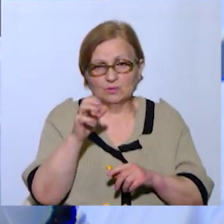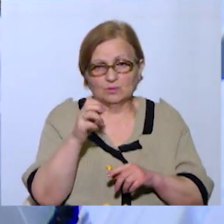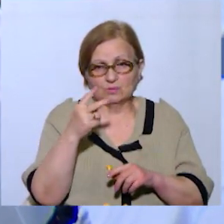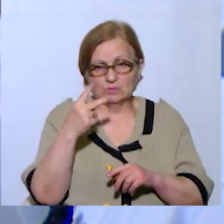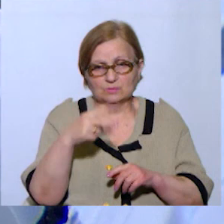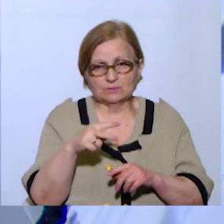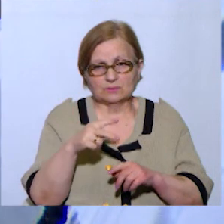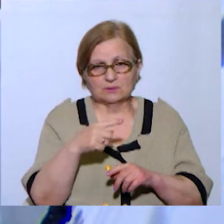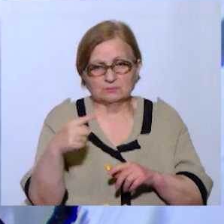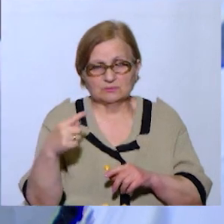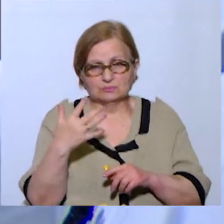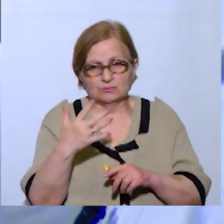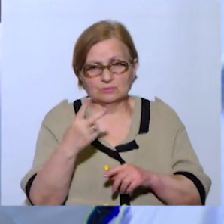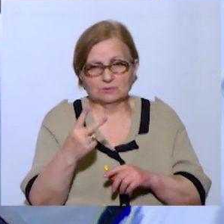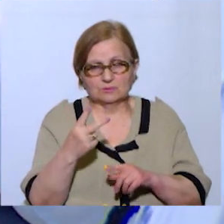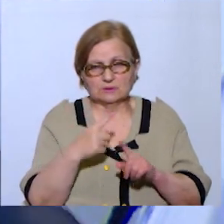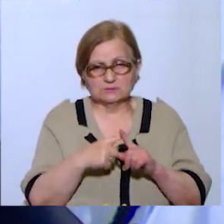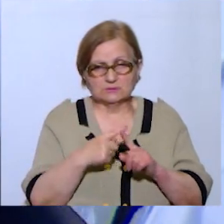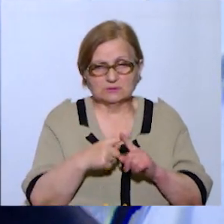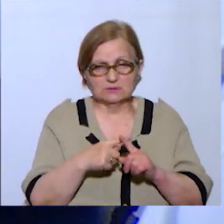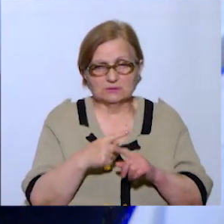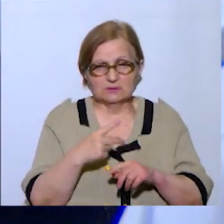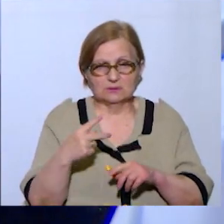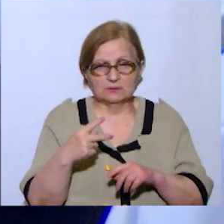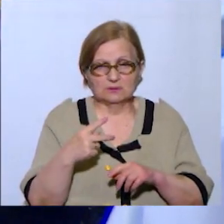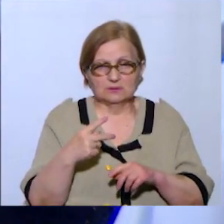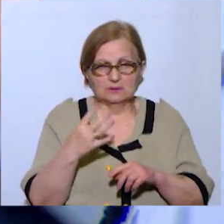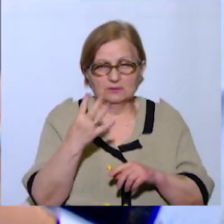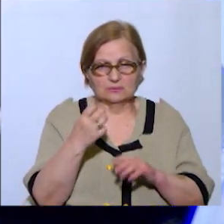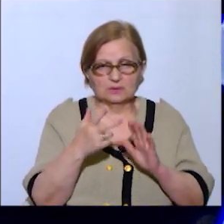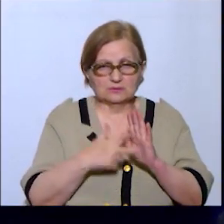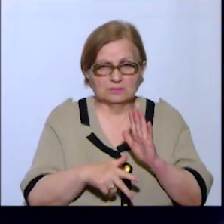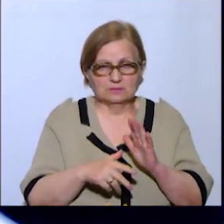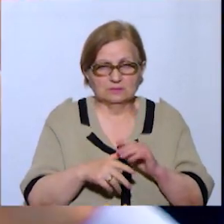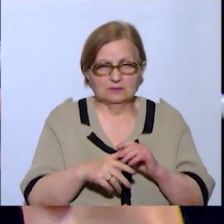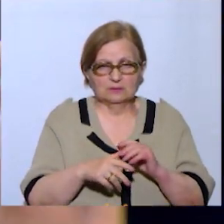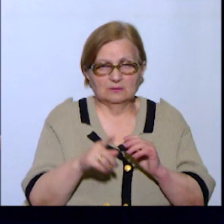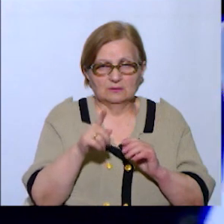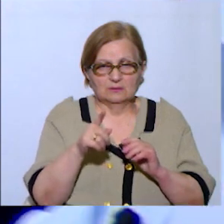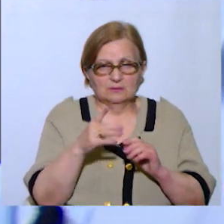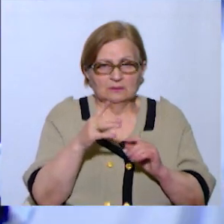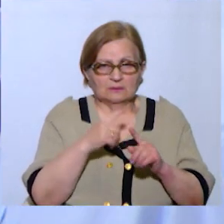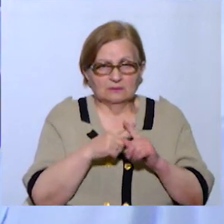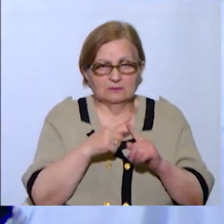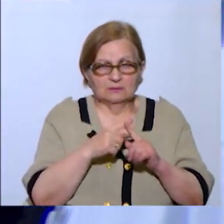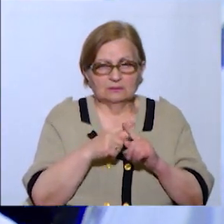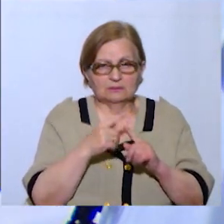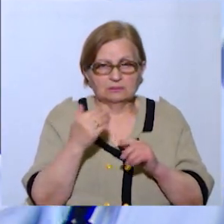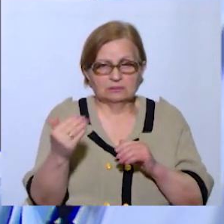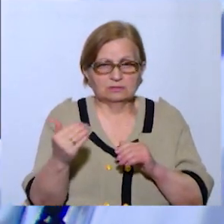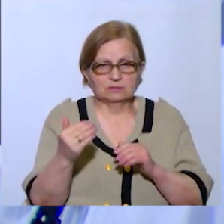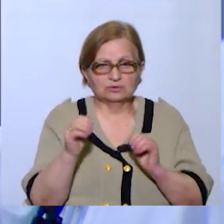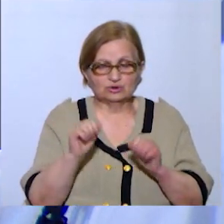520 მინუს 52x უდრის 480. საიდანაც x-ების